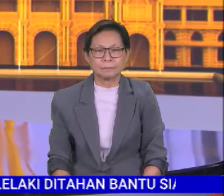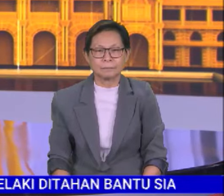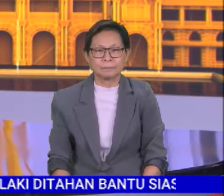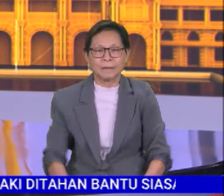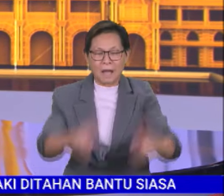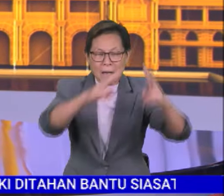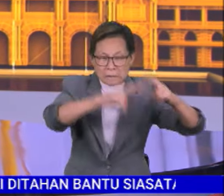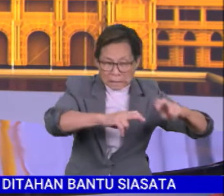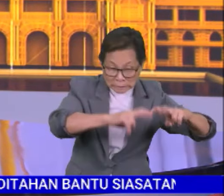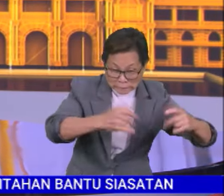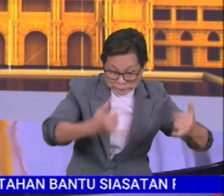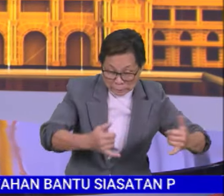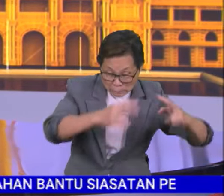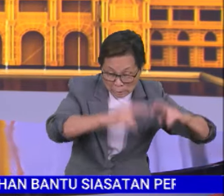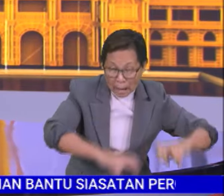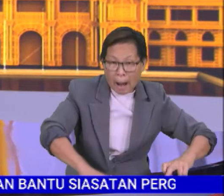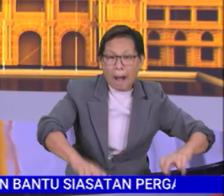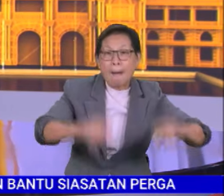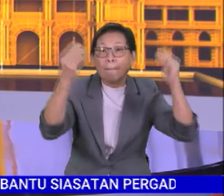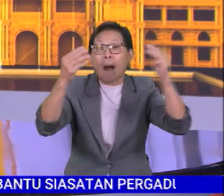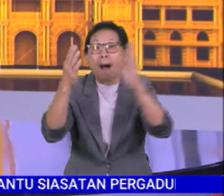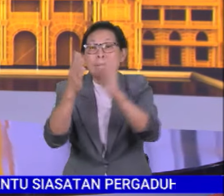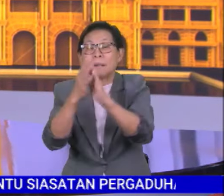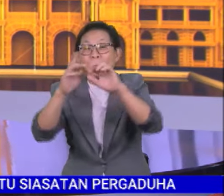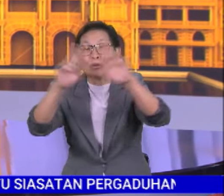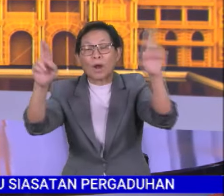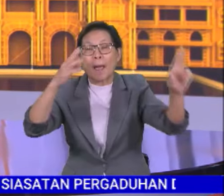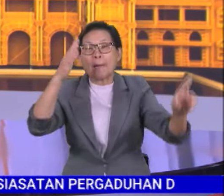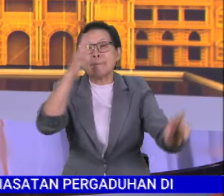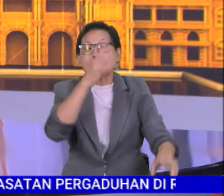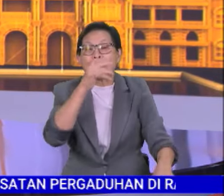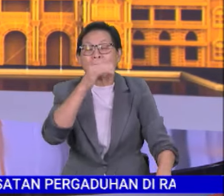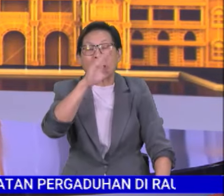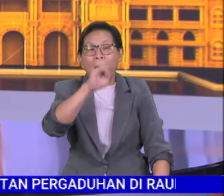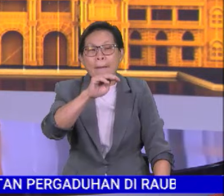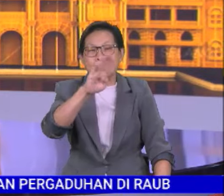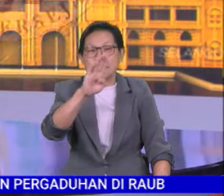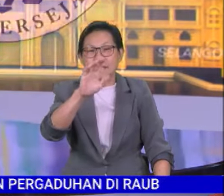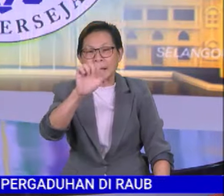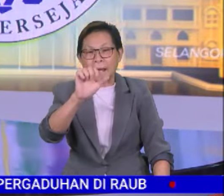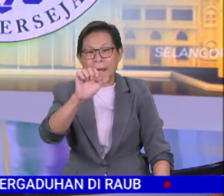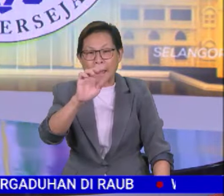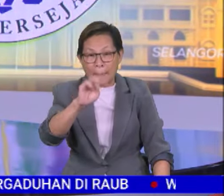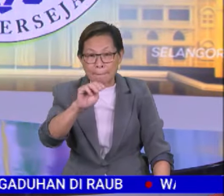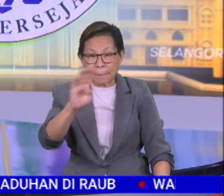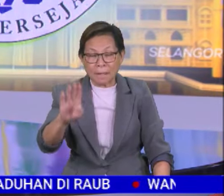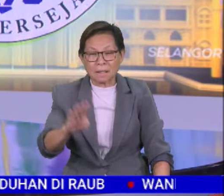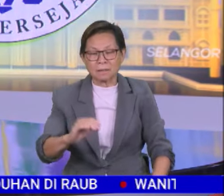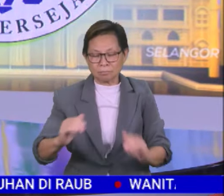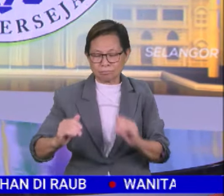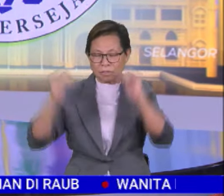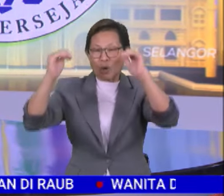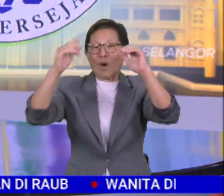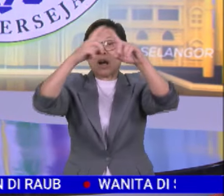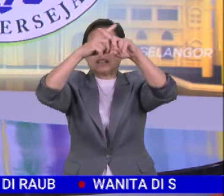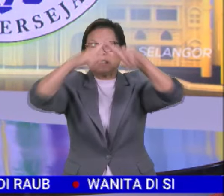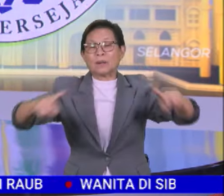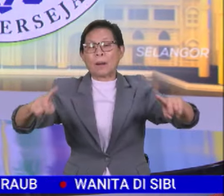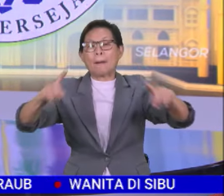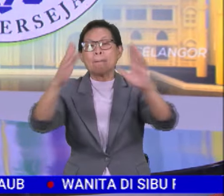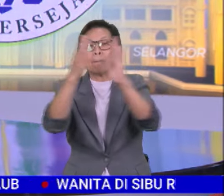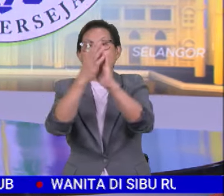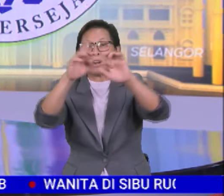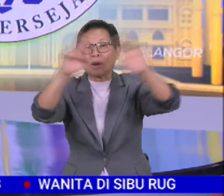Baik, saudara, kajian sedang dibuat Majlis Bandaraya Melaka Bersejarah MBMB untuk menaik taraf statusnya kepada Dewan Bandaraya